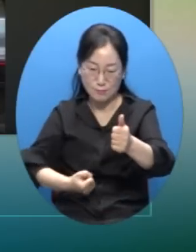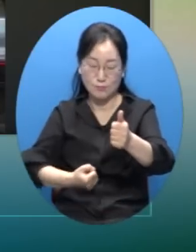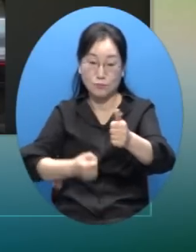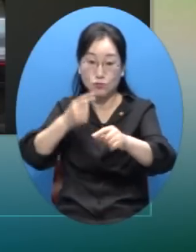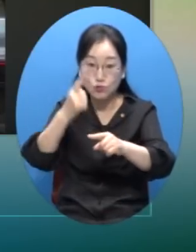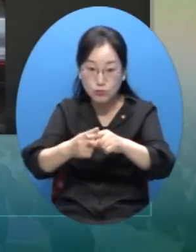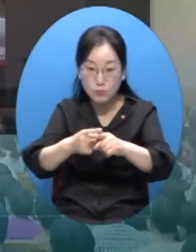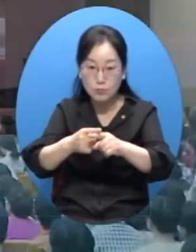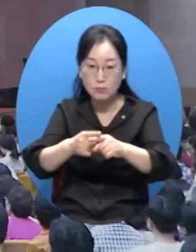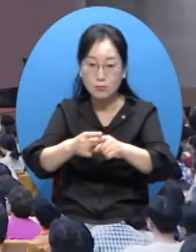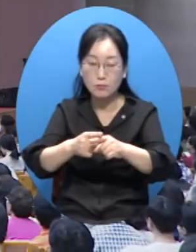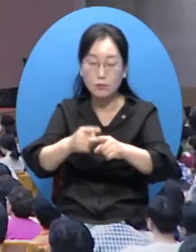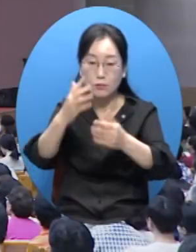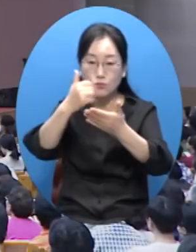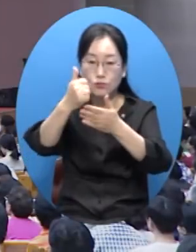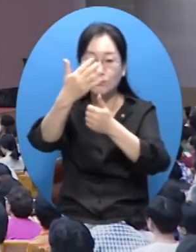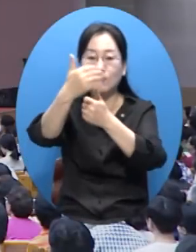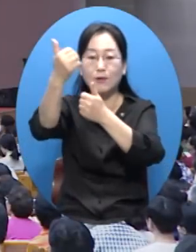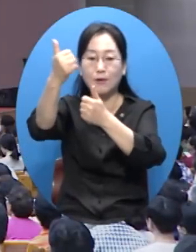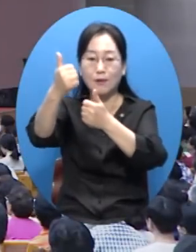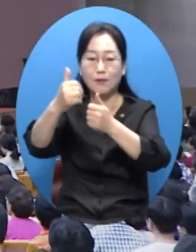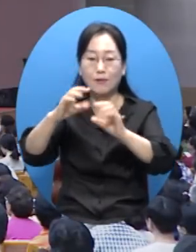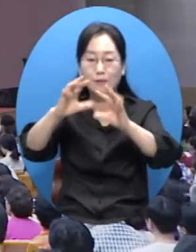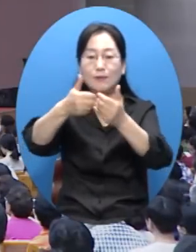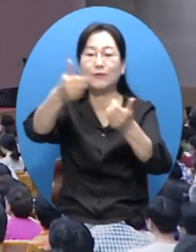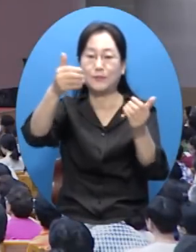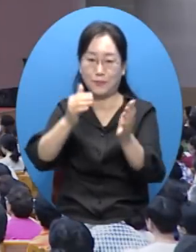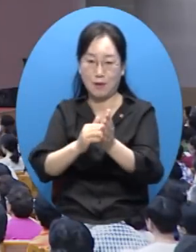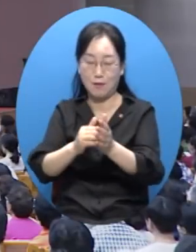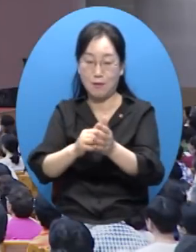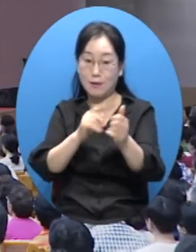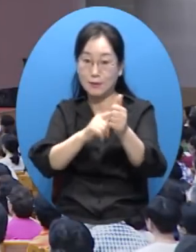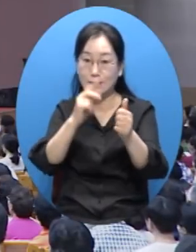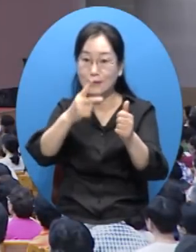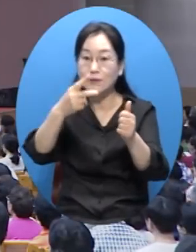품에 안기셨습니다. 이 박사님이 2003년